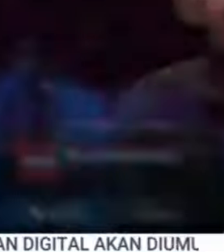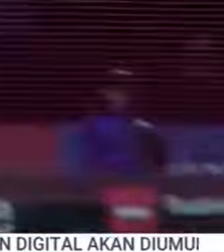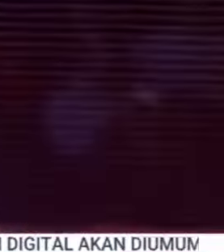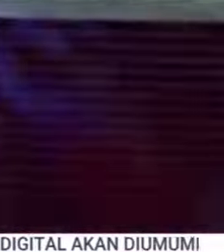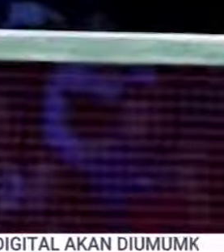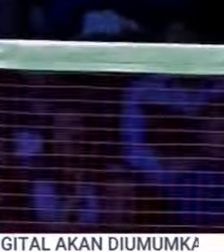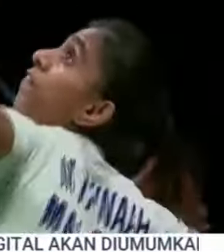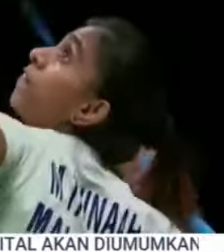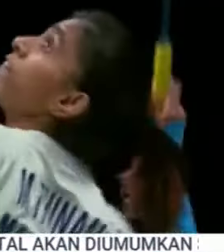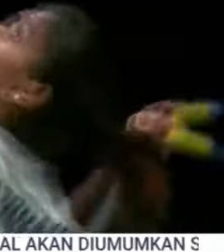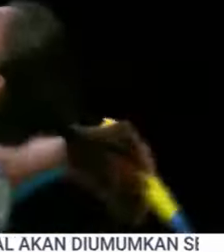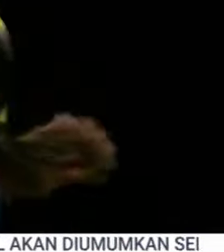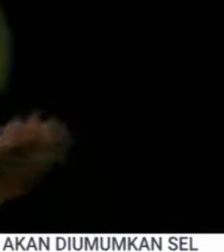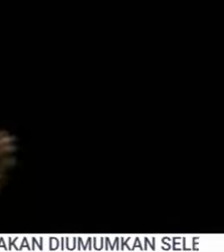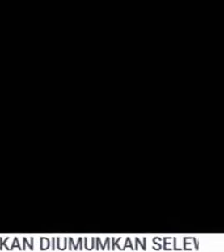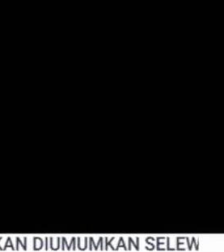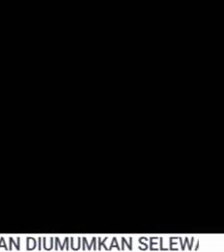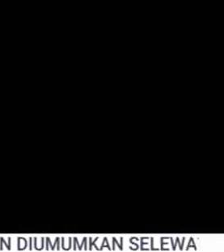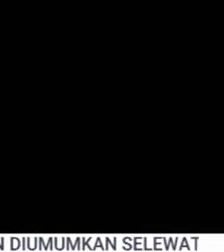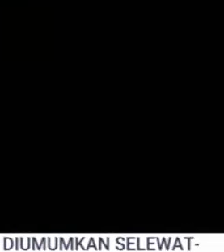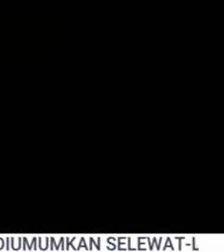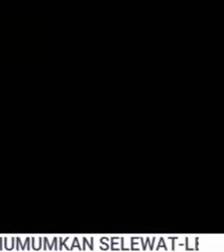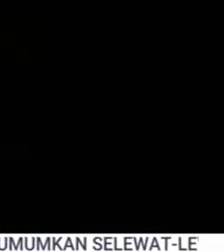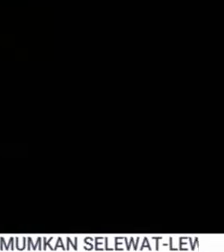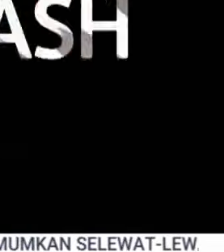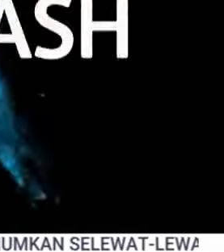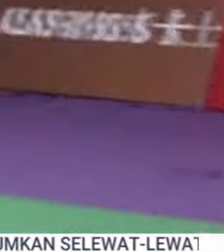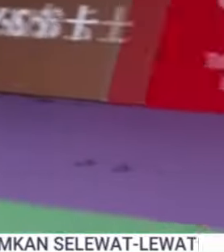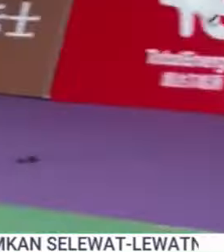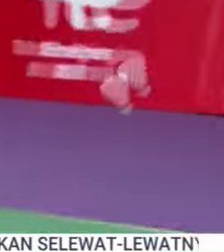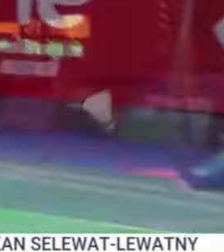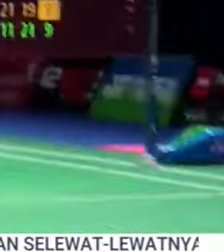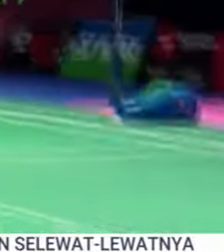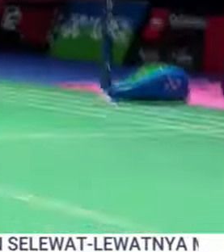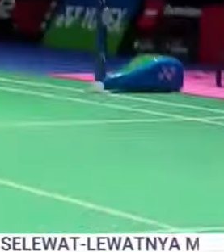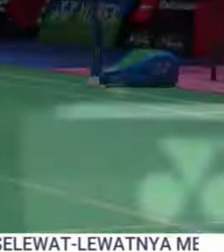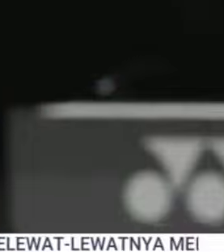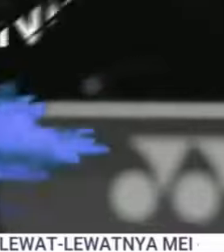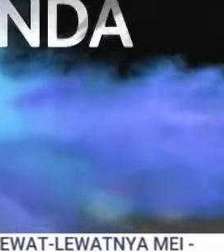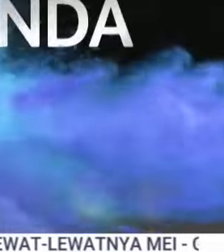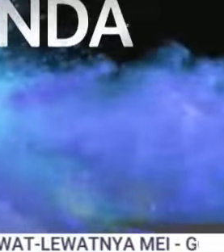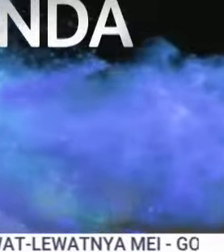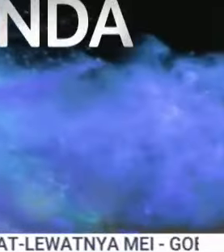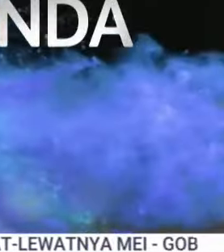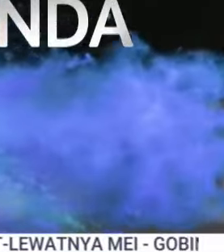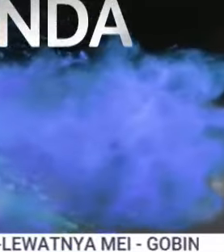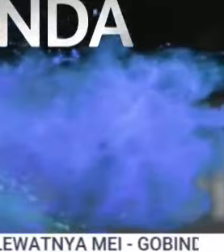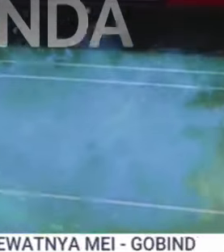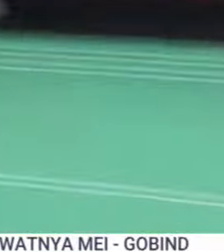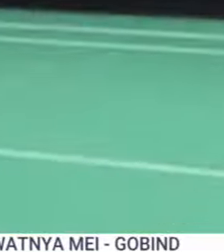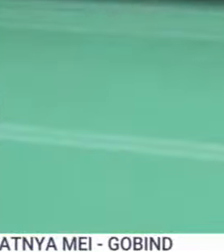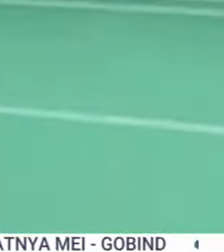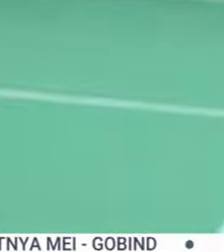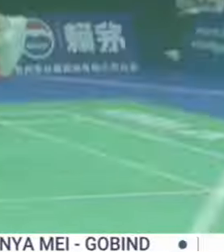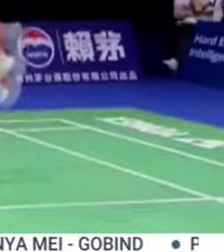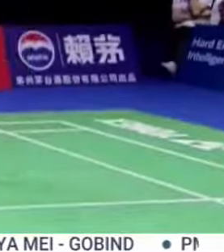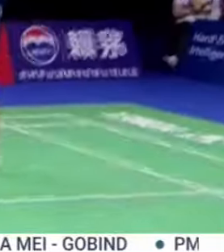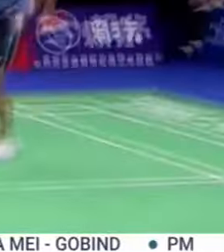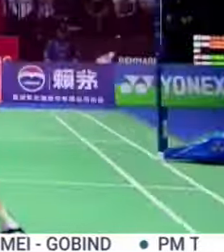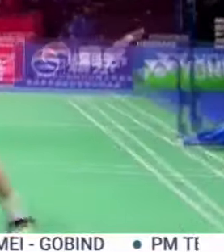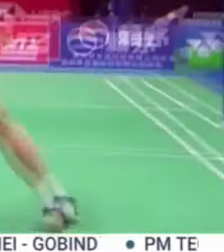Malaysia dalam memburu takta berpresj badminton dunia